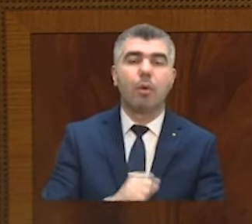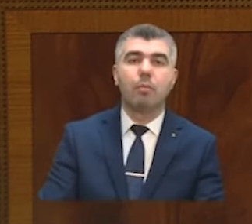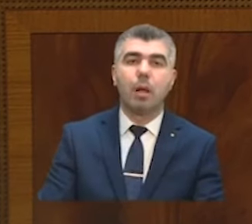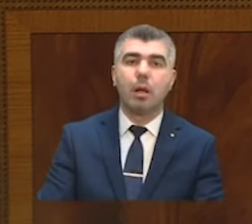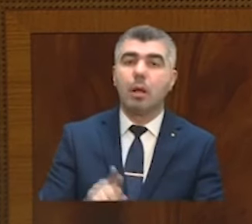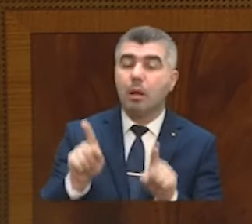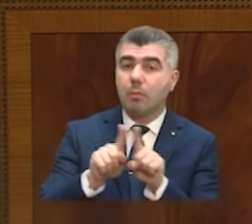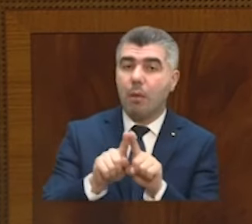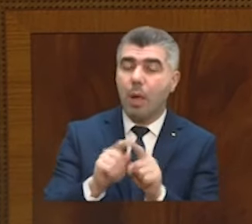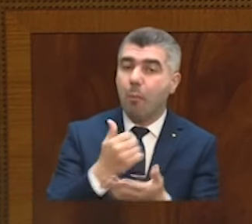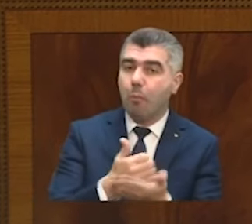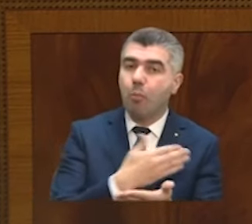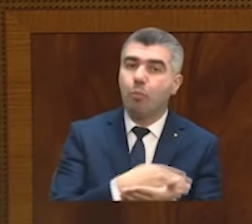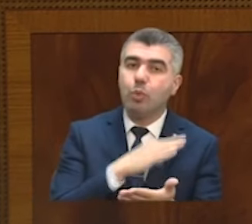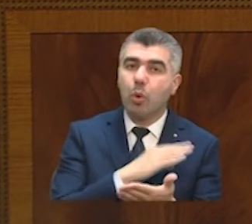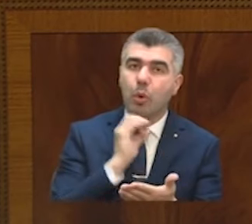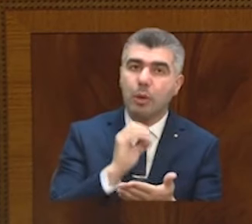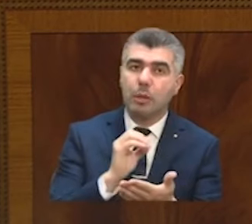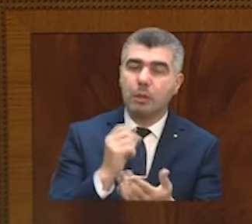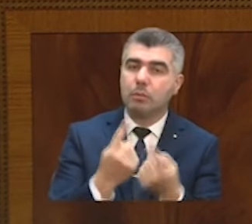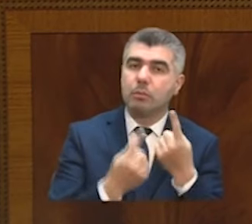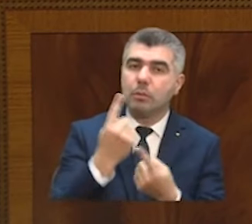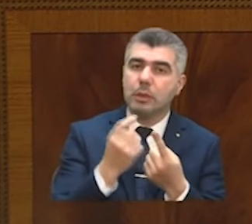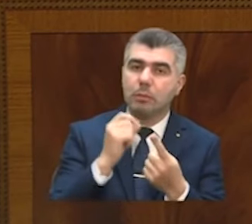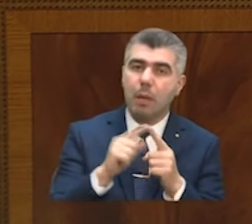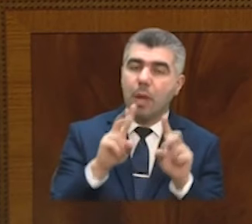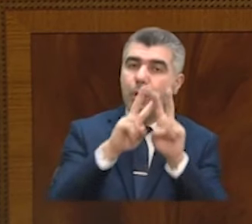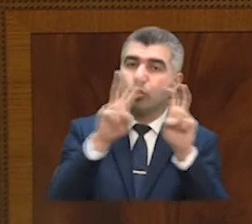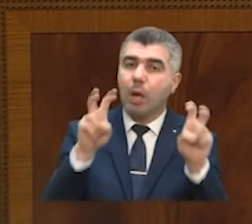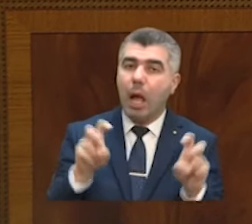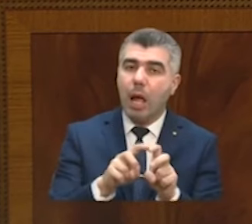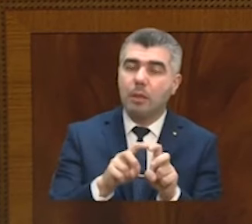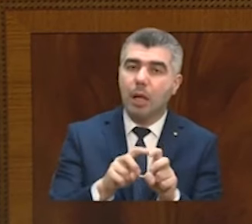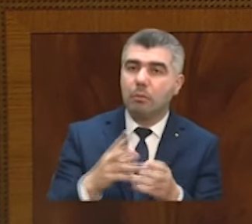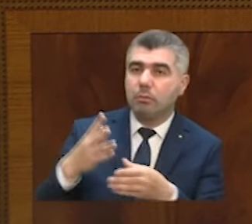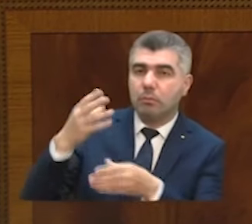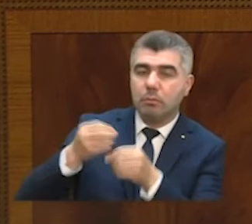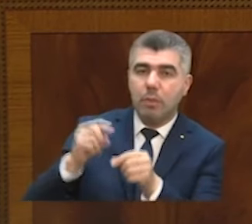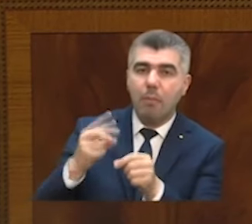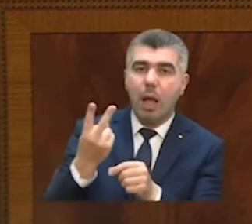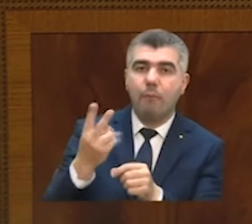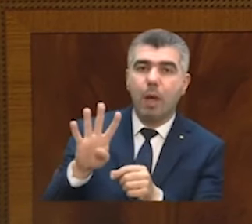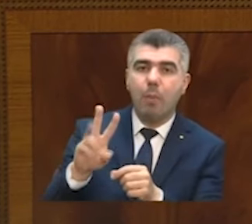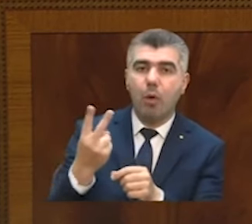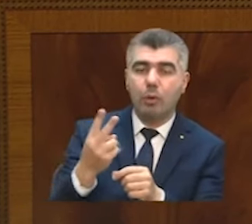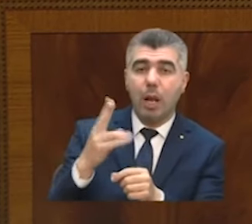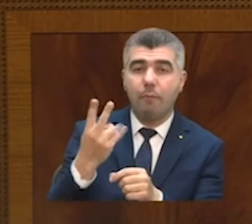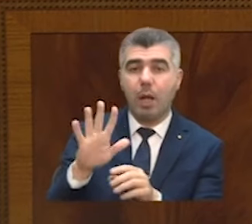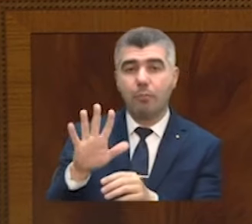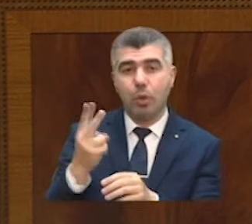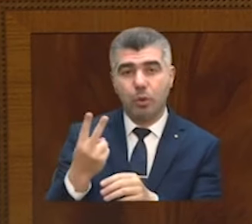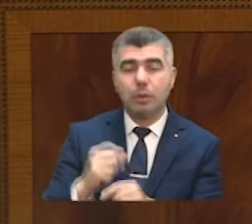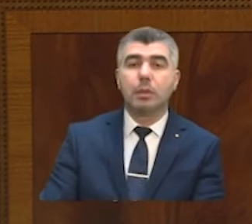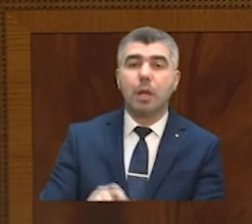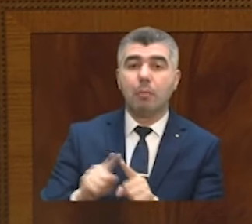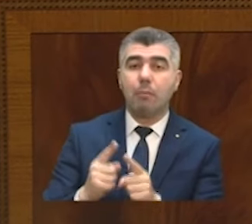كتحملوا كامل المسؤولية على الرداءة ديال الشواهد العلمية اللي غادي تجي في 2024 و2025 واللي غادي تبقى